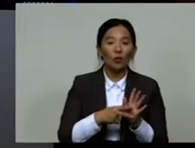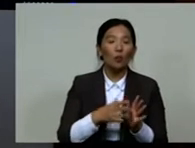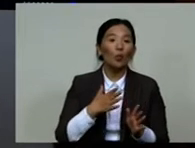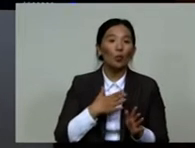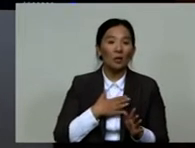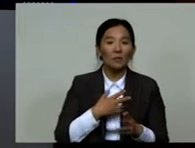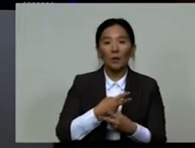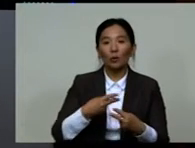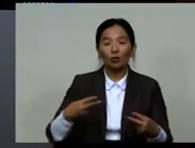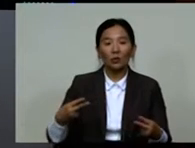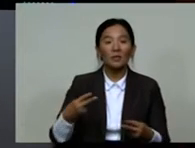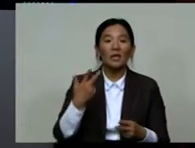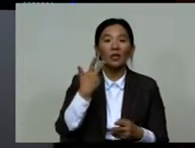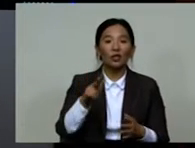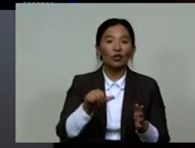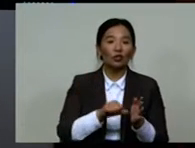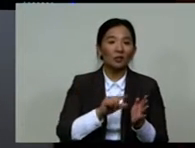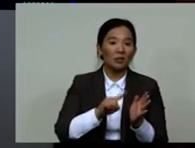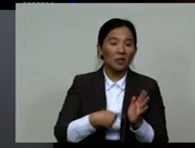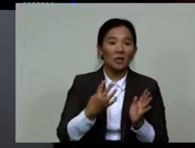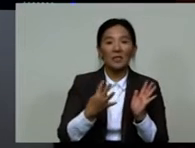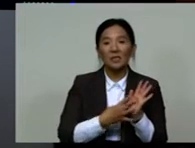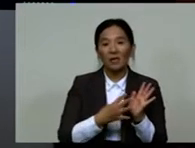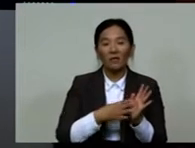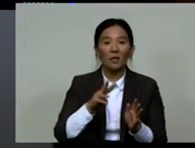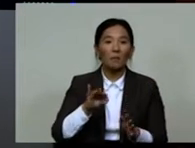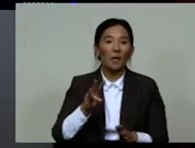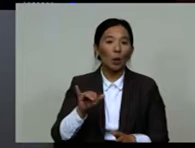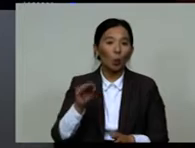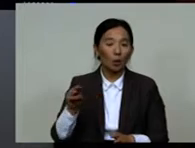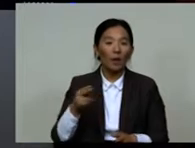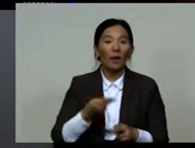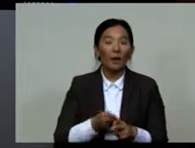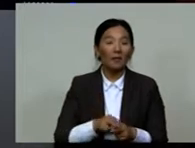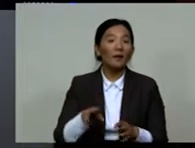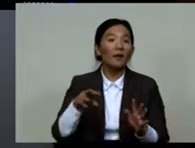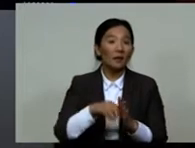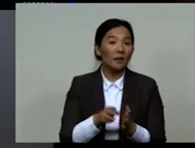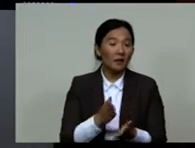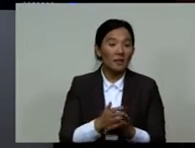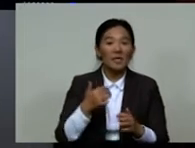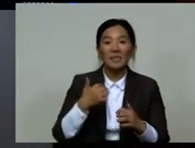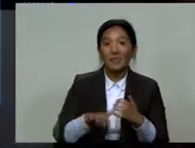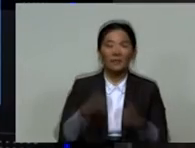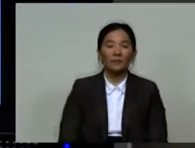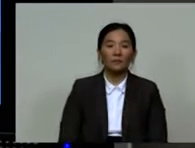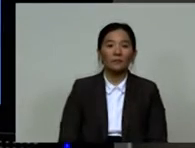нас получилось 36,9 минут. Это и есть среднее